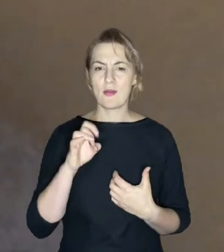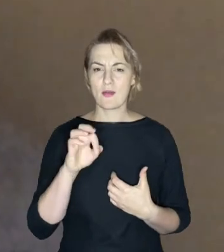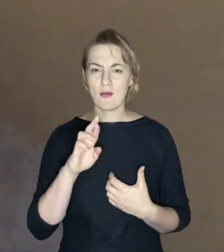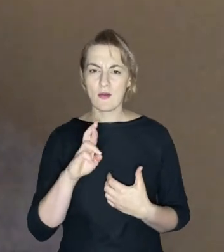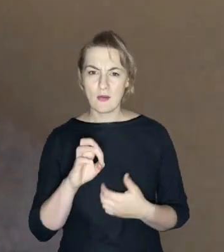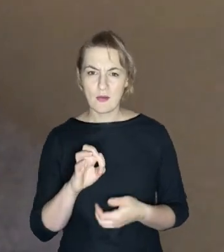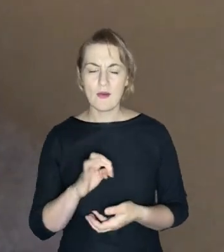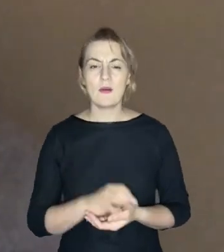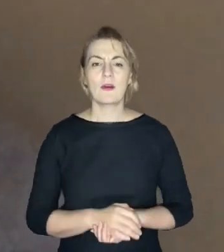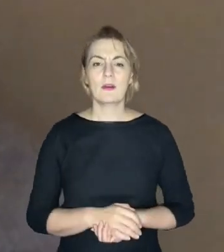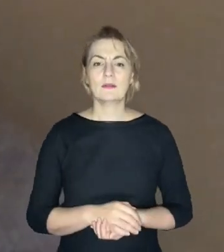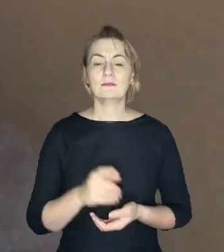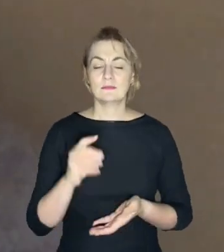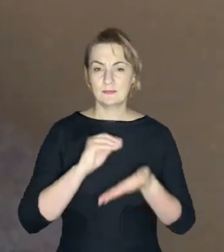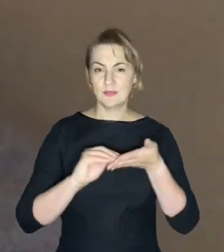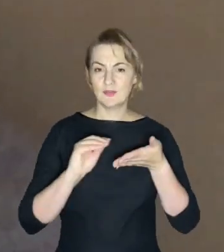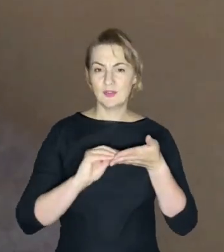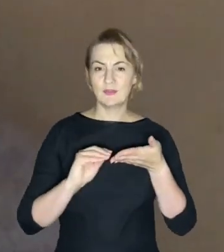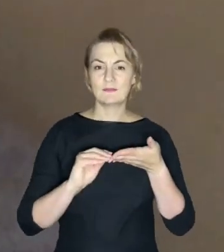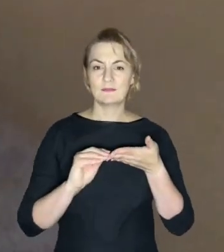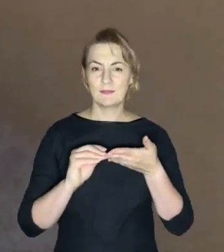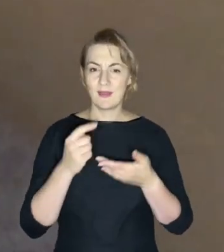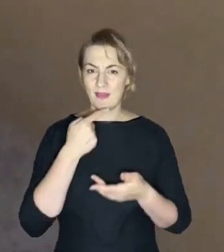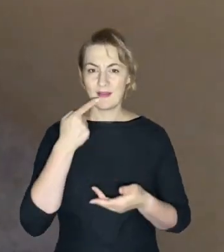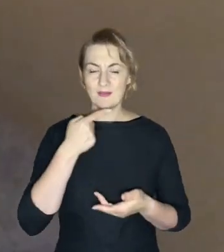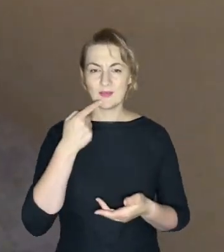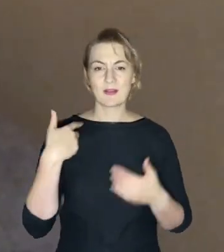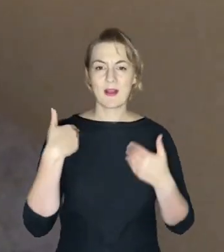I tam było napisane po angielsku